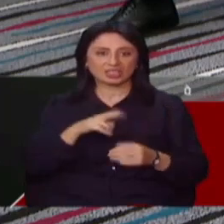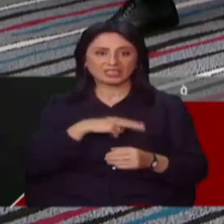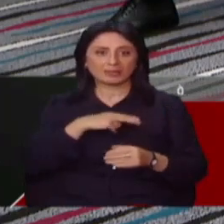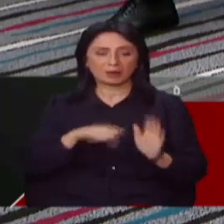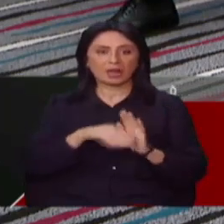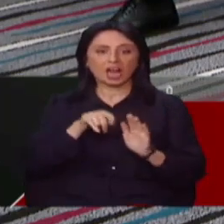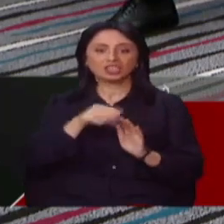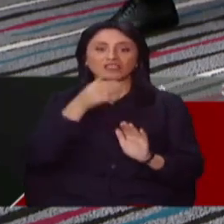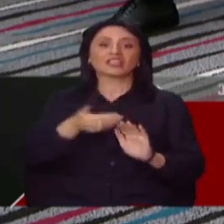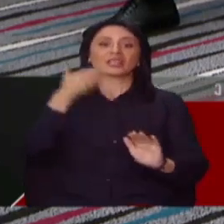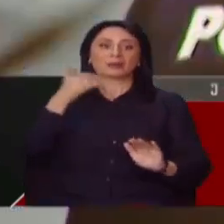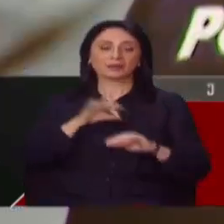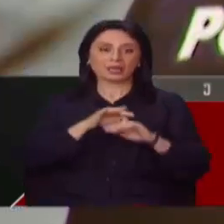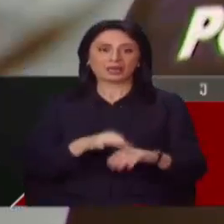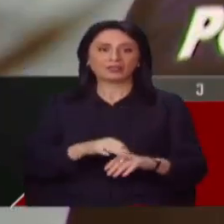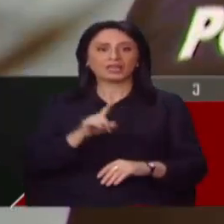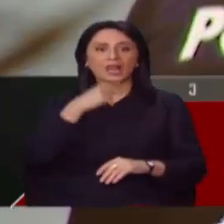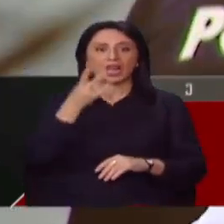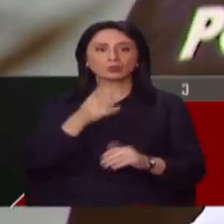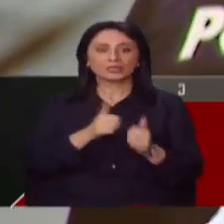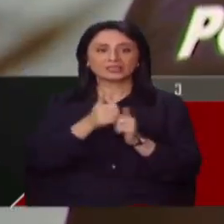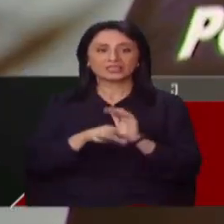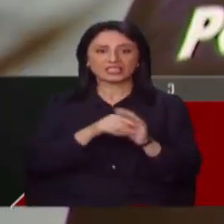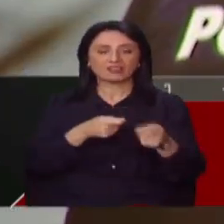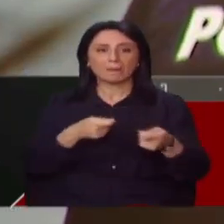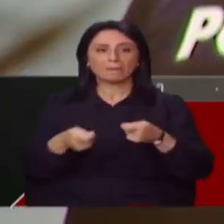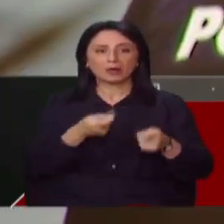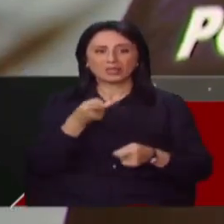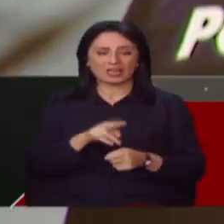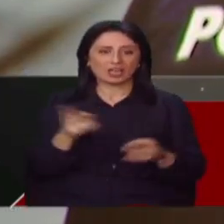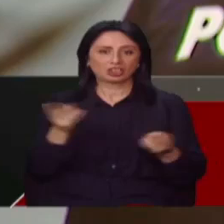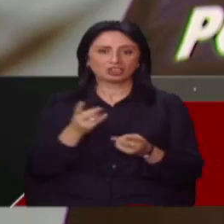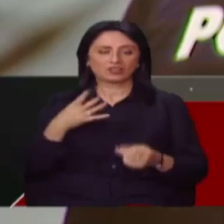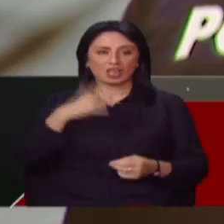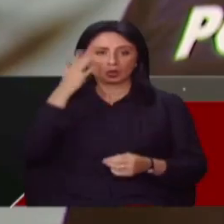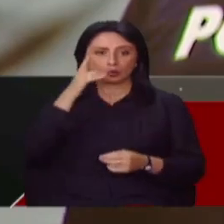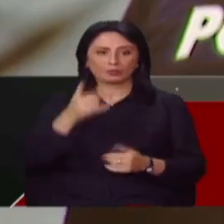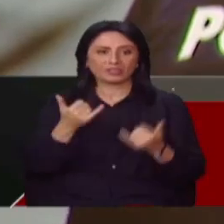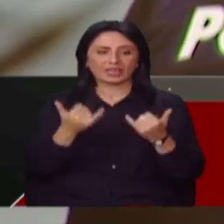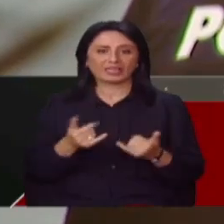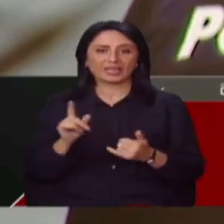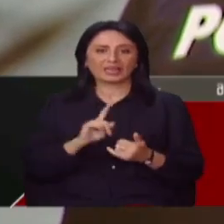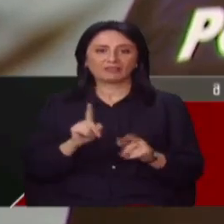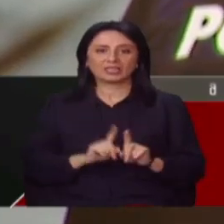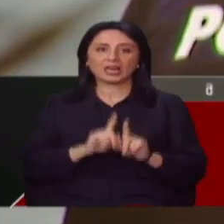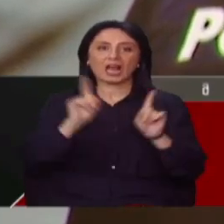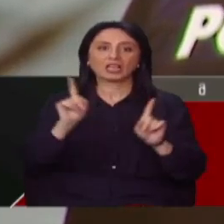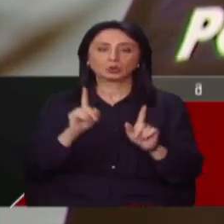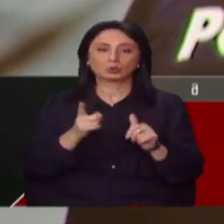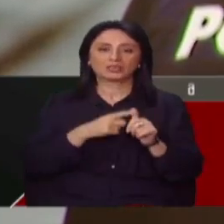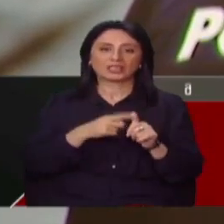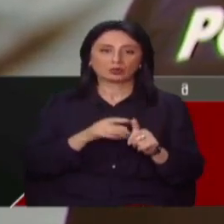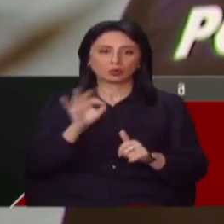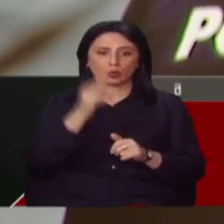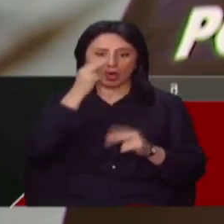საპარლამენტო არჩევნებამდე გაიმართოს. რა თქმა უნდა, წინასაარჩევნო მანიპულაციებისთვის ჭირდება ქართულ ოცნებას ახლა რაღაც განსაკუთრებულ სტატუსზე